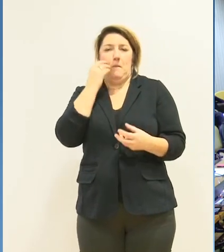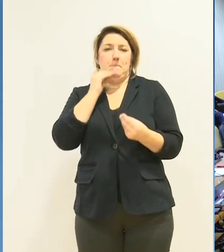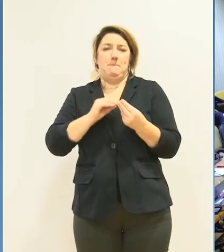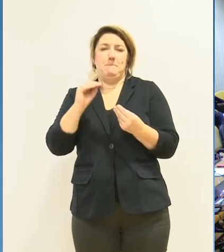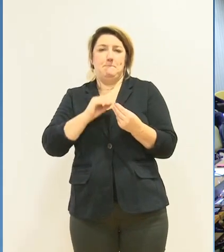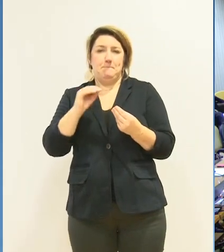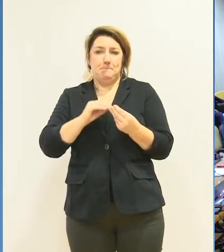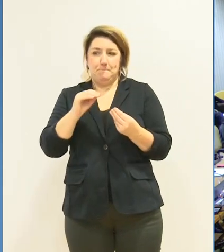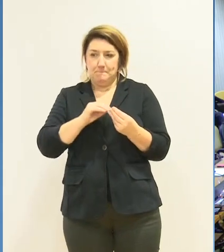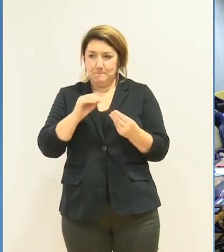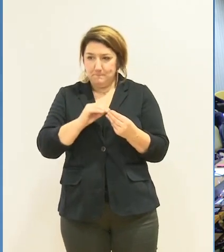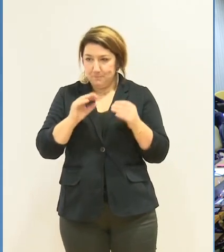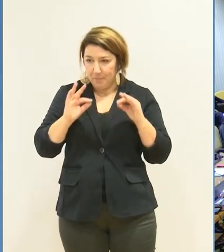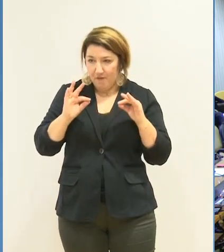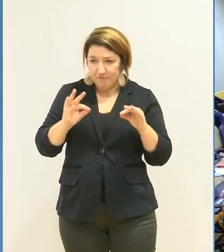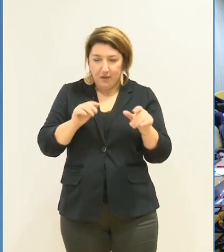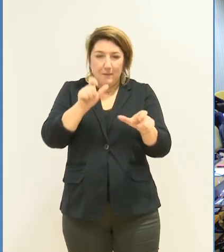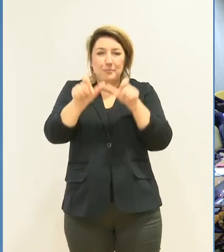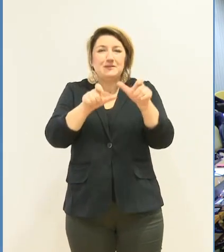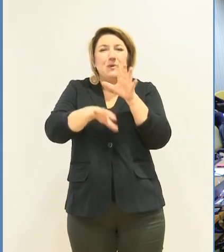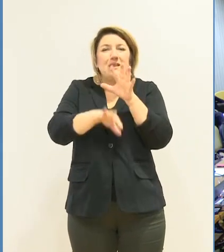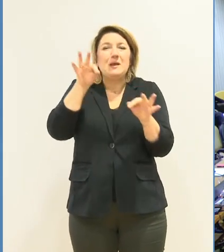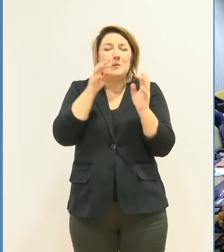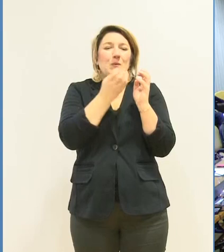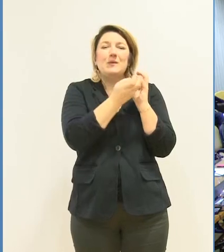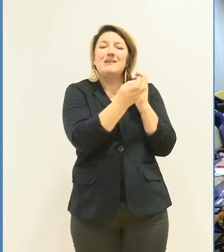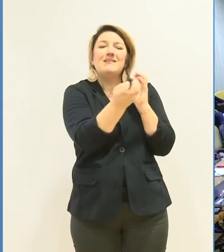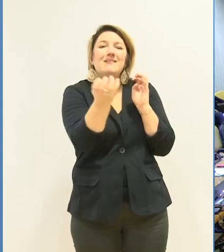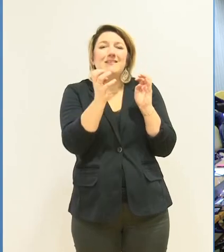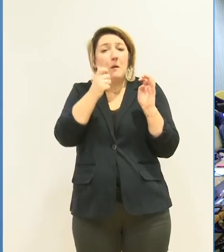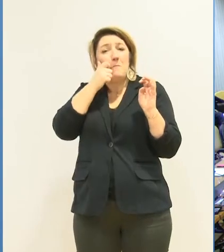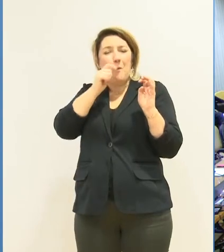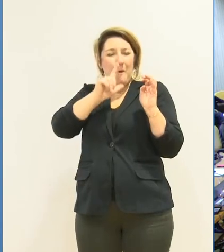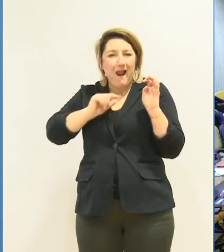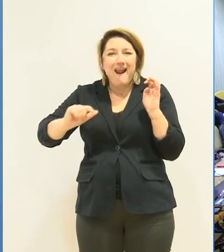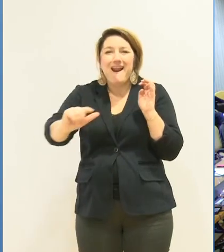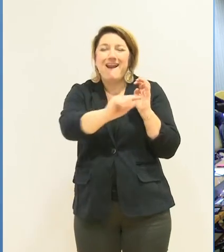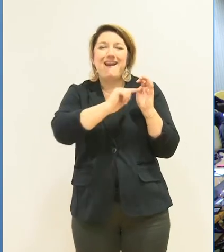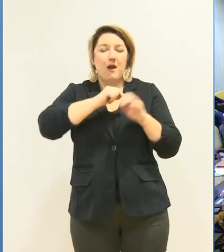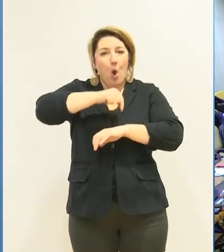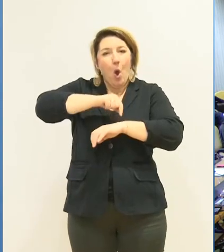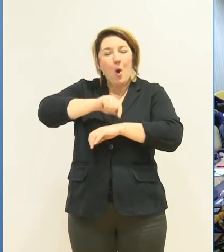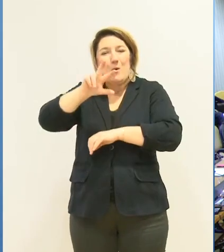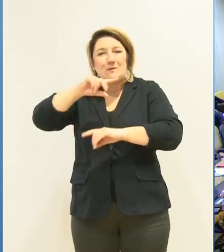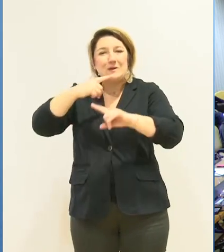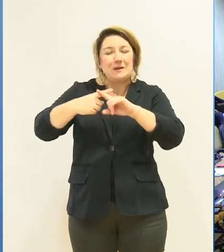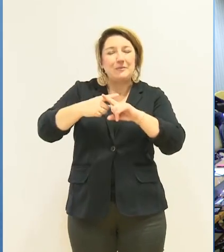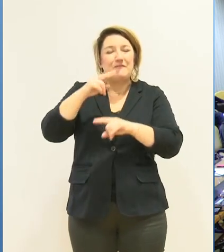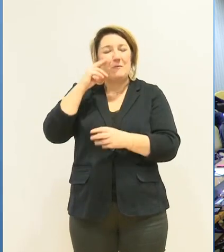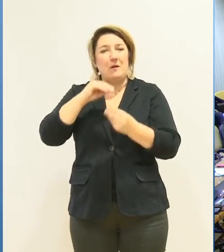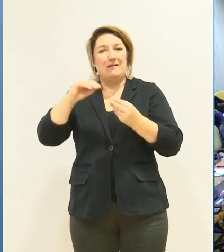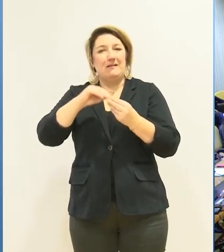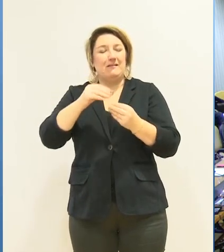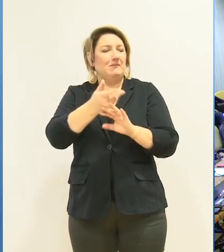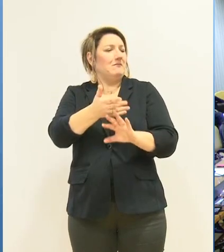le nombre de d'élus de votre majorité présents à cette heure c'est que vous avez il y a